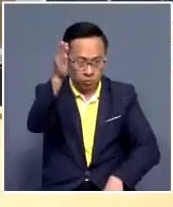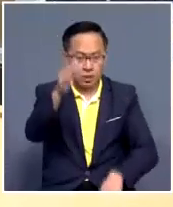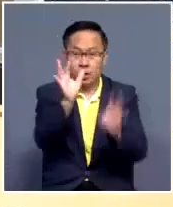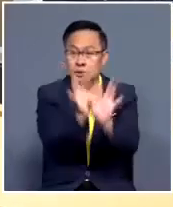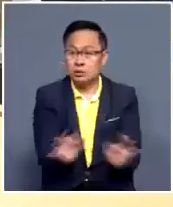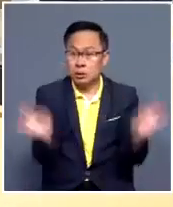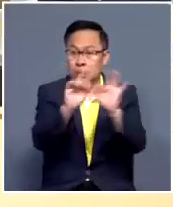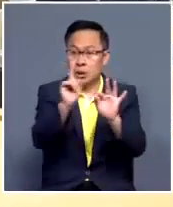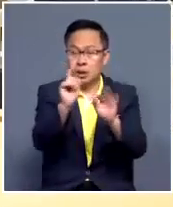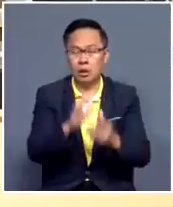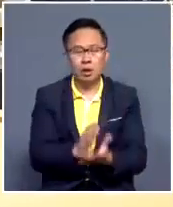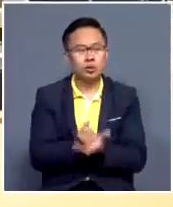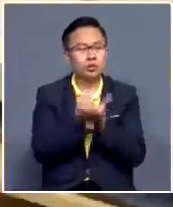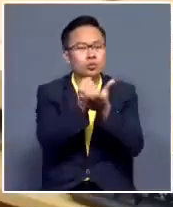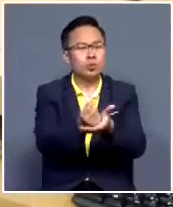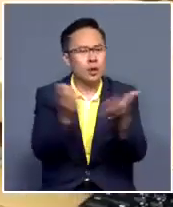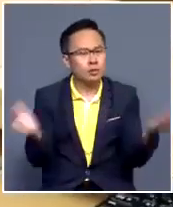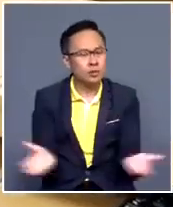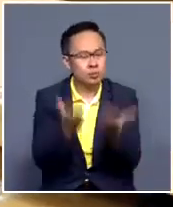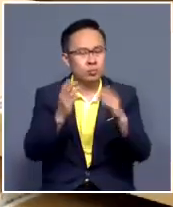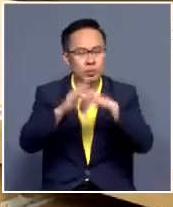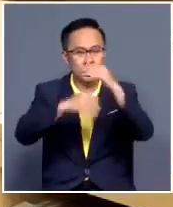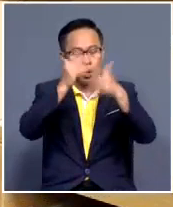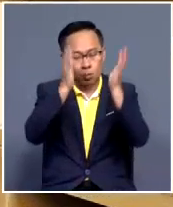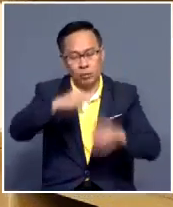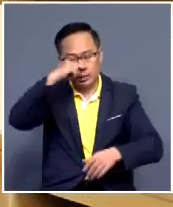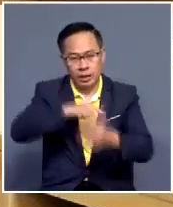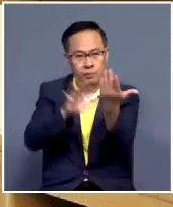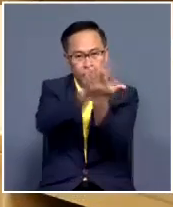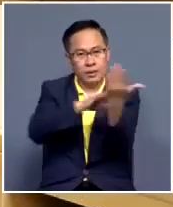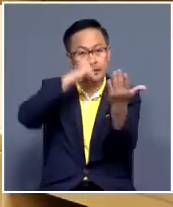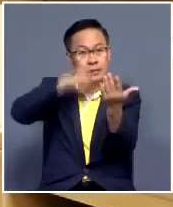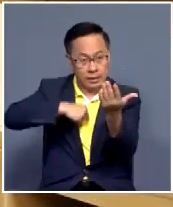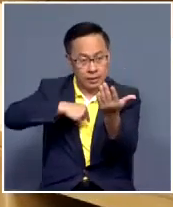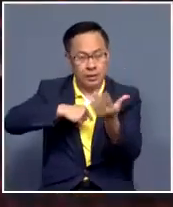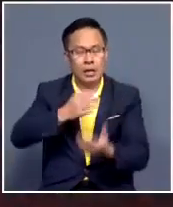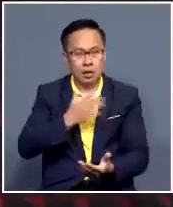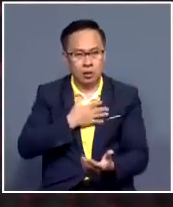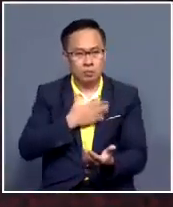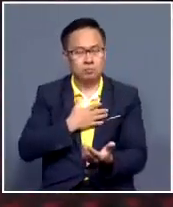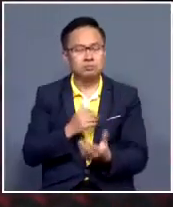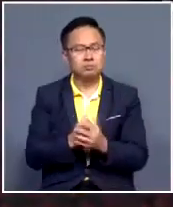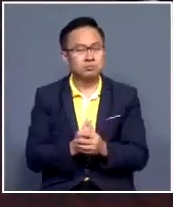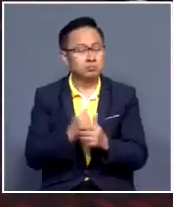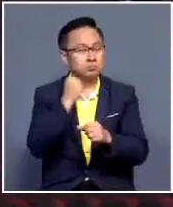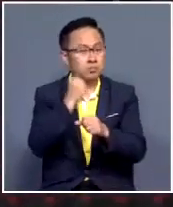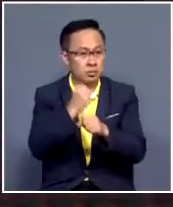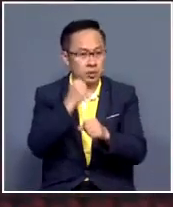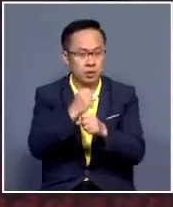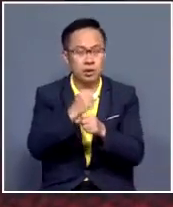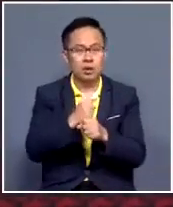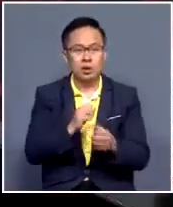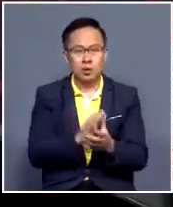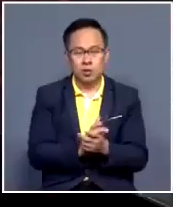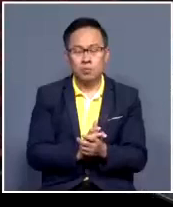คือเป็นการที่จะยกระดับนะครับทั้งคนไทยและประเทศไทยเนี่ยให้เป็นประเทศที่อยู่เป็นประเทศที่มีที่ว่าเป็นประเทศ